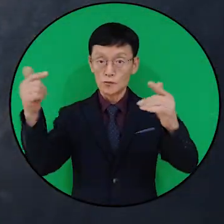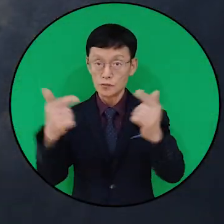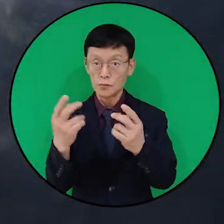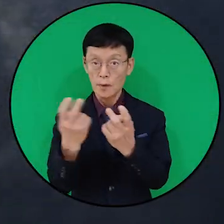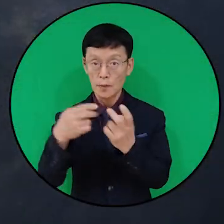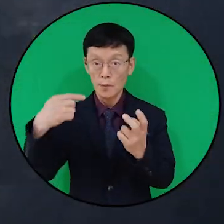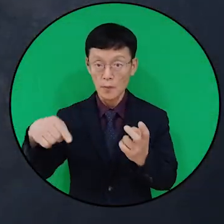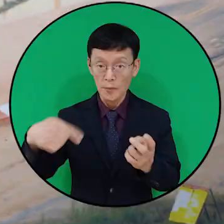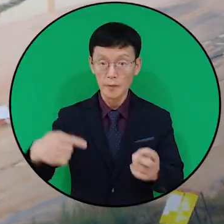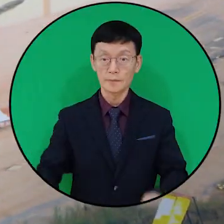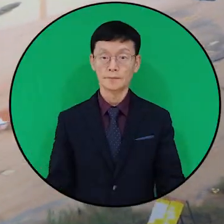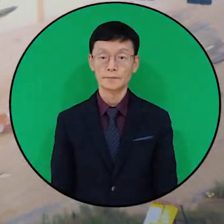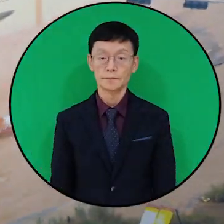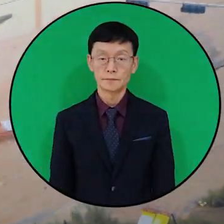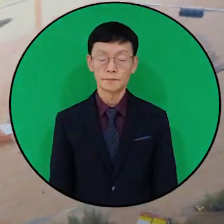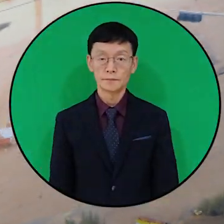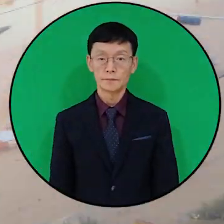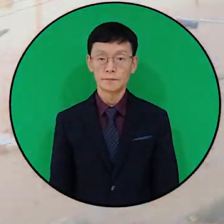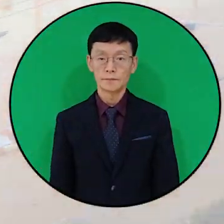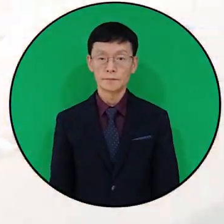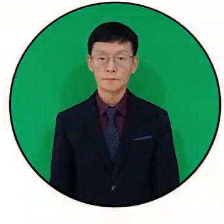침수 피해를 최소화하려면 어떻게 할까요?